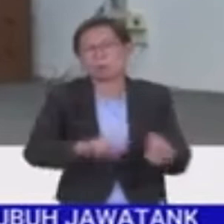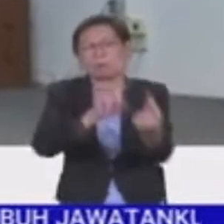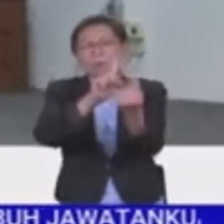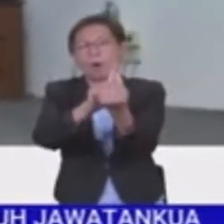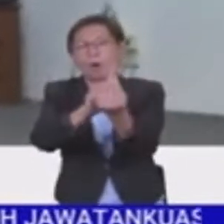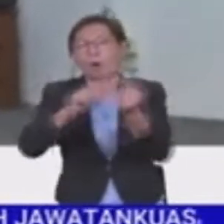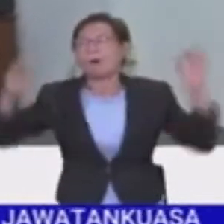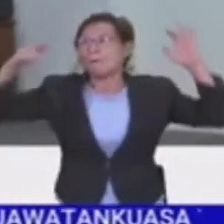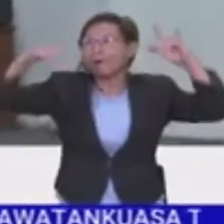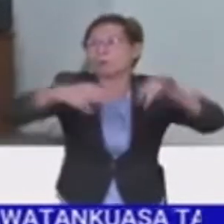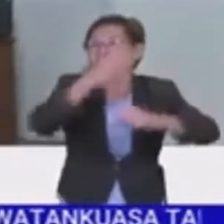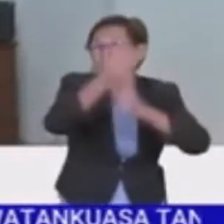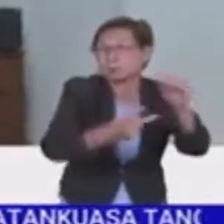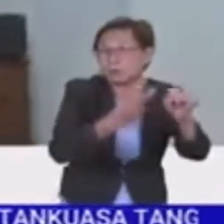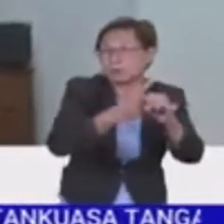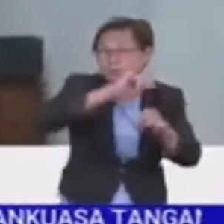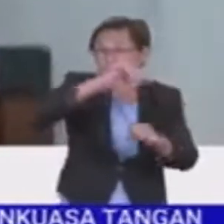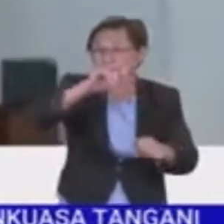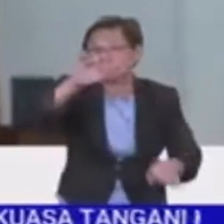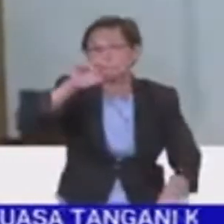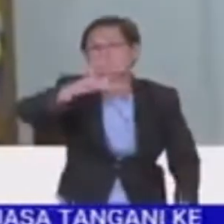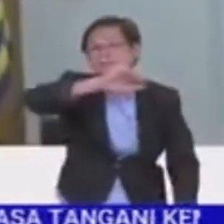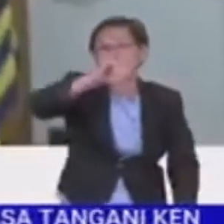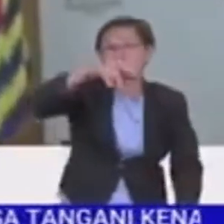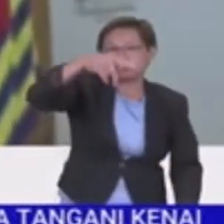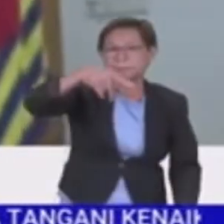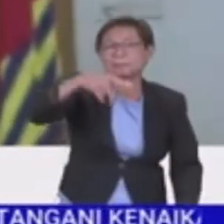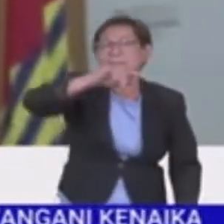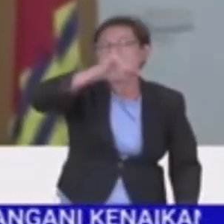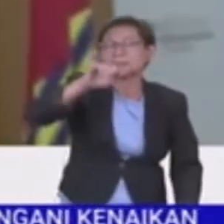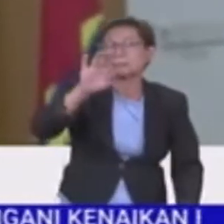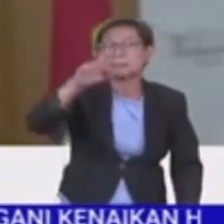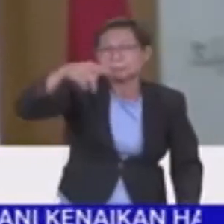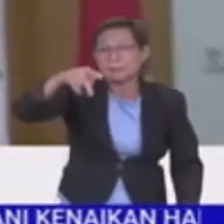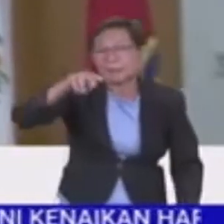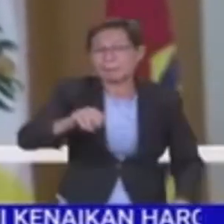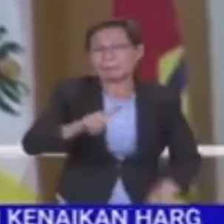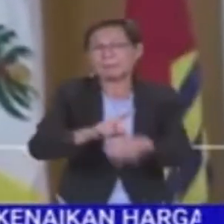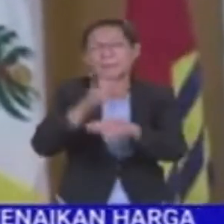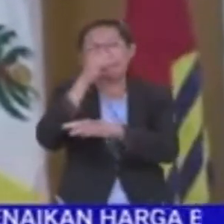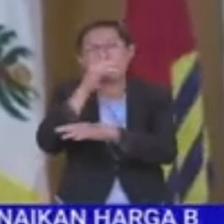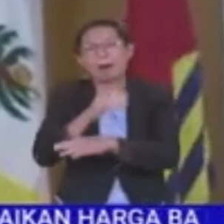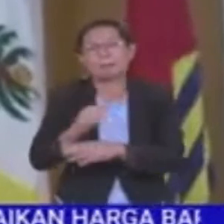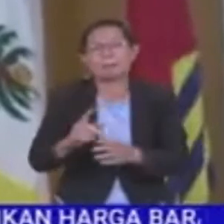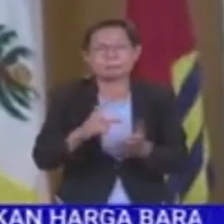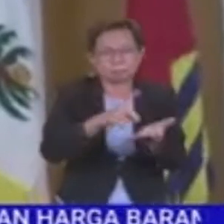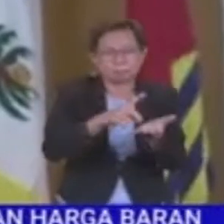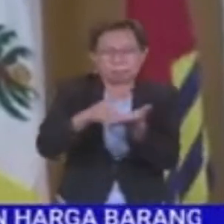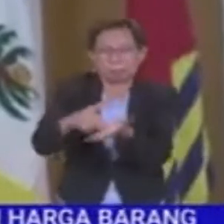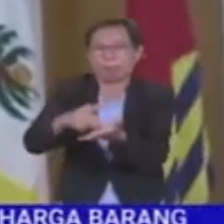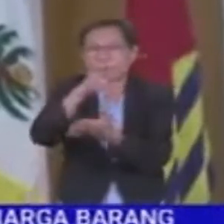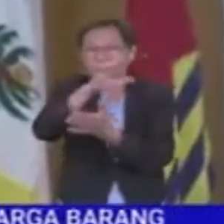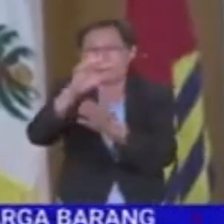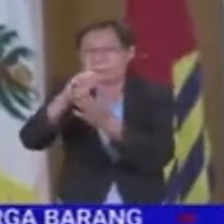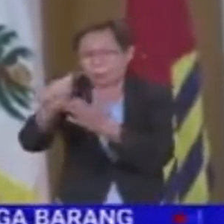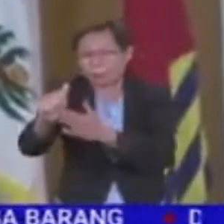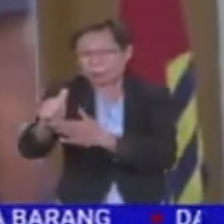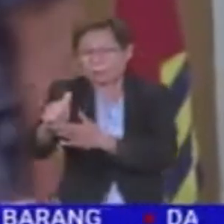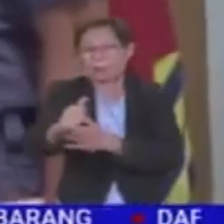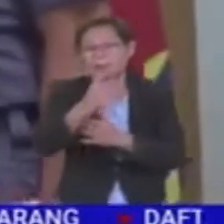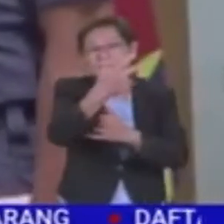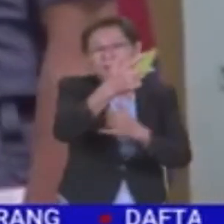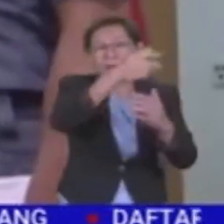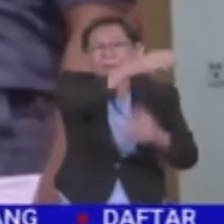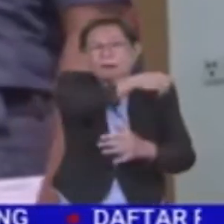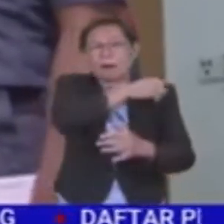ditemui pada Perhimpunan di tahunan jbpm Melaka di bukit katil pada perhimpunan itu beliau turut menyerahkan sumbangan rm500 kepada